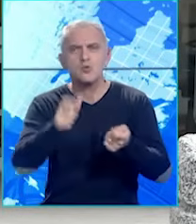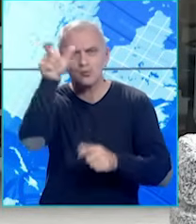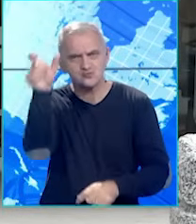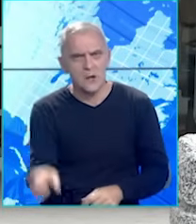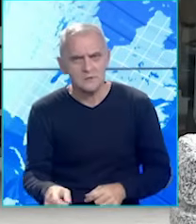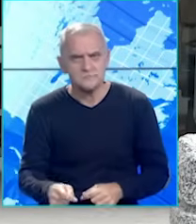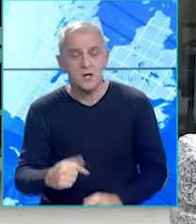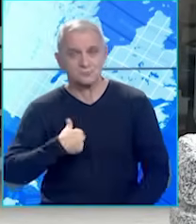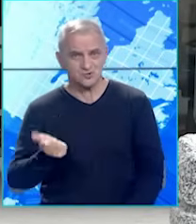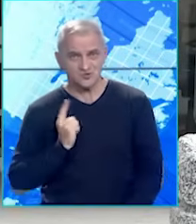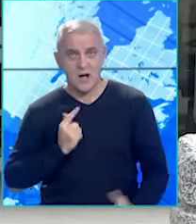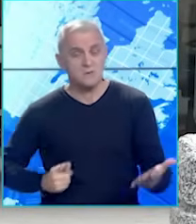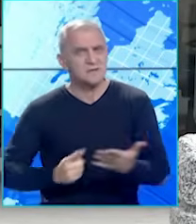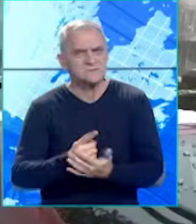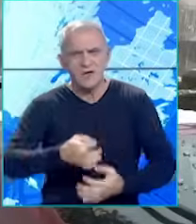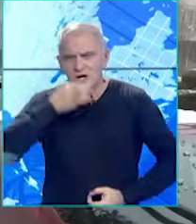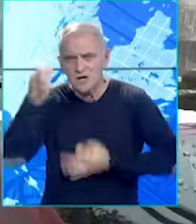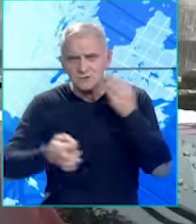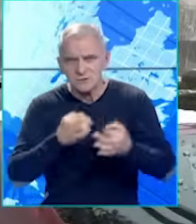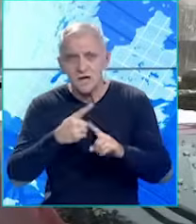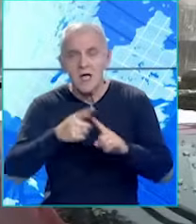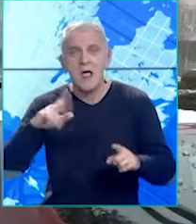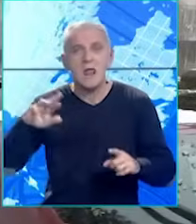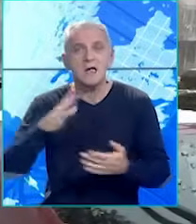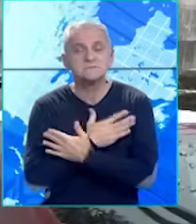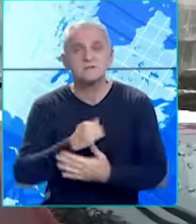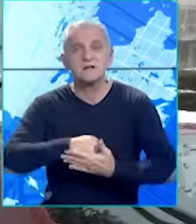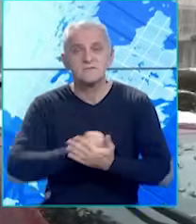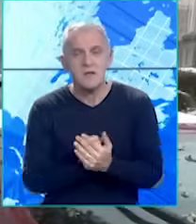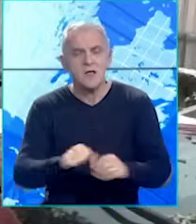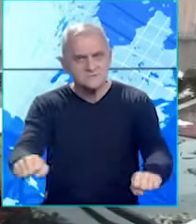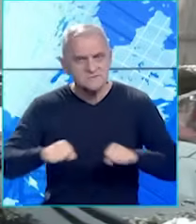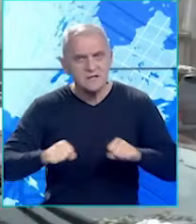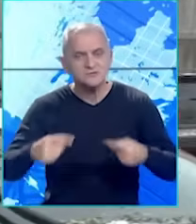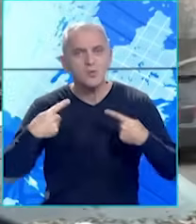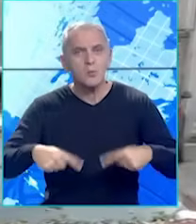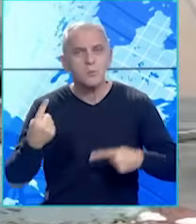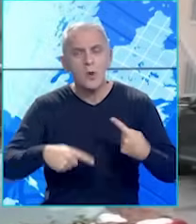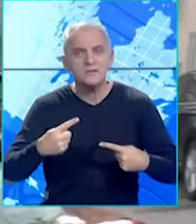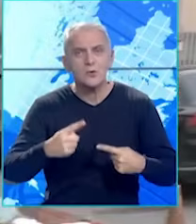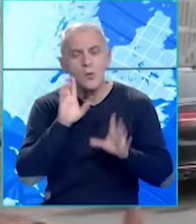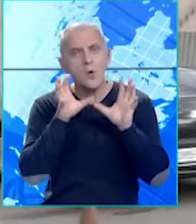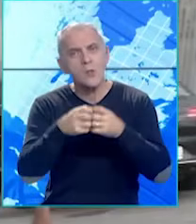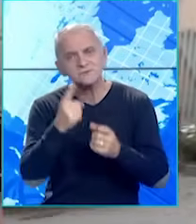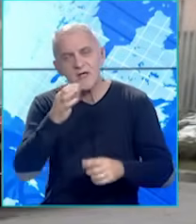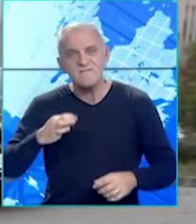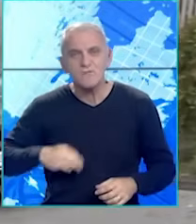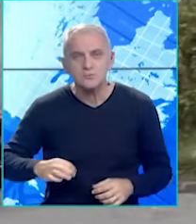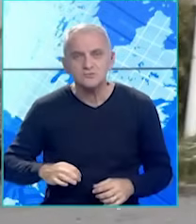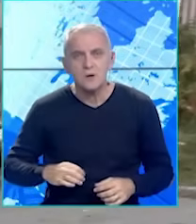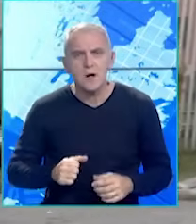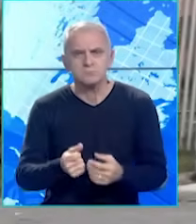tužilac. I dok čekamo rezultate istražnih organa, Helezove tvrdnje zatresle su političku scenu, i koaliciju i